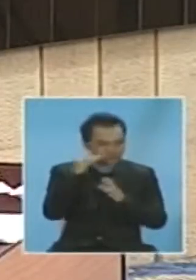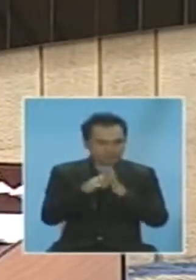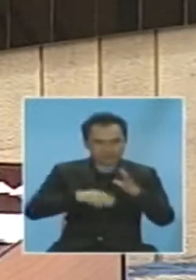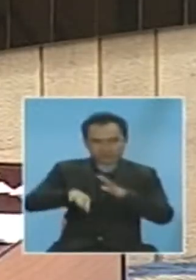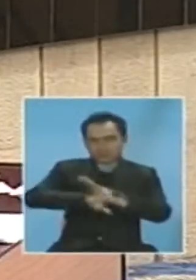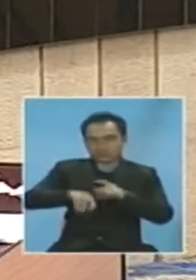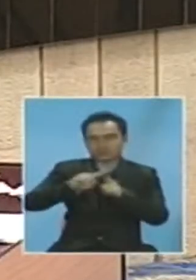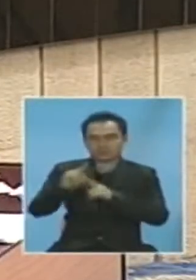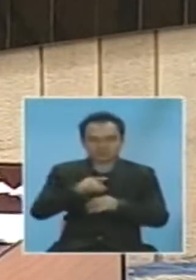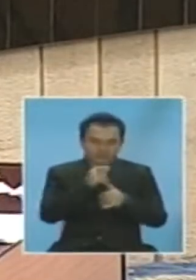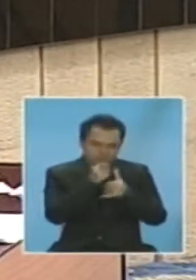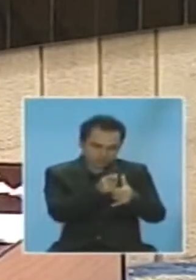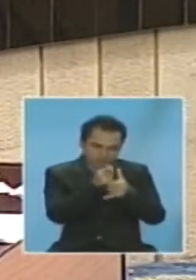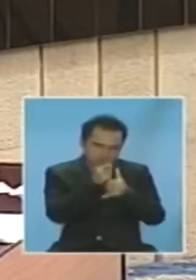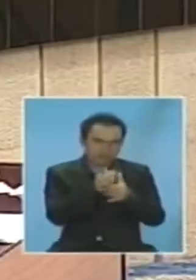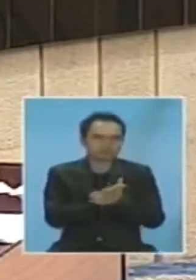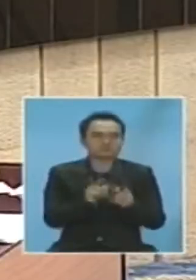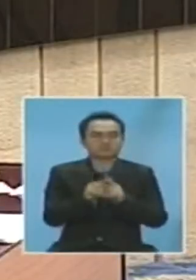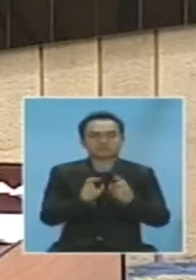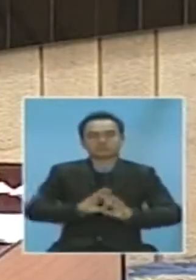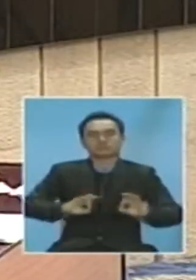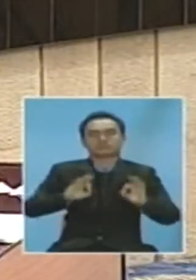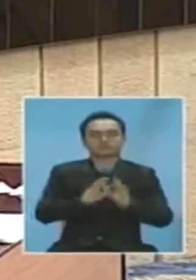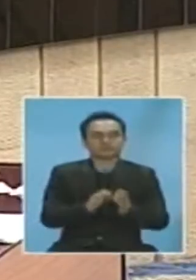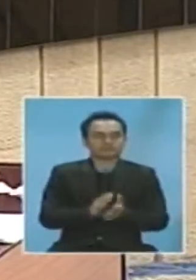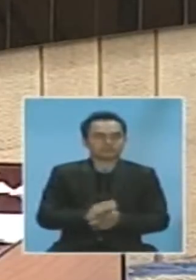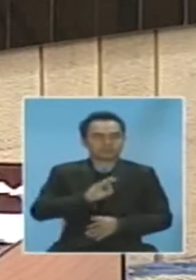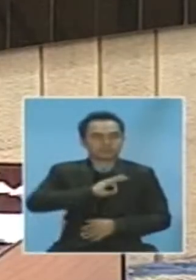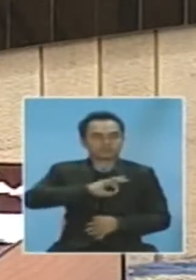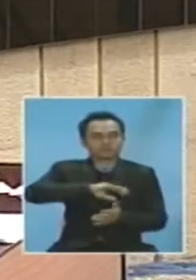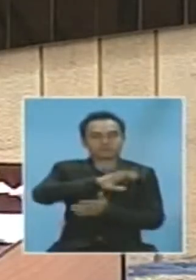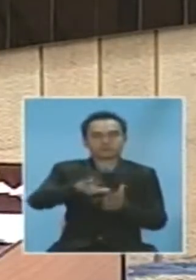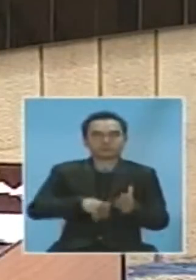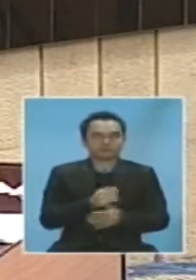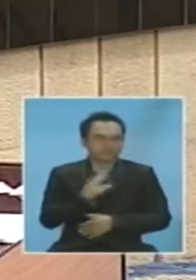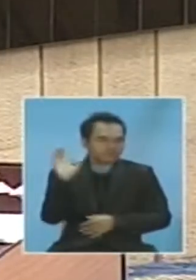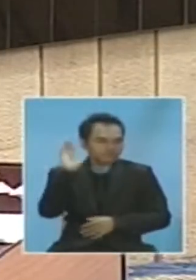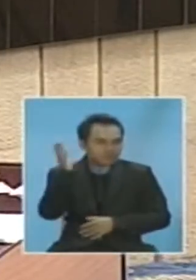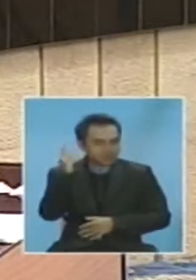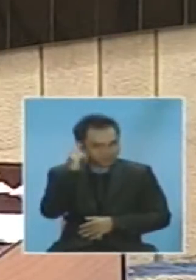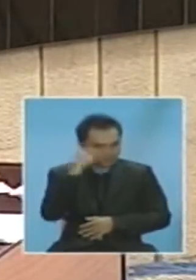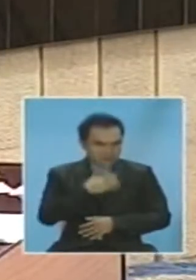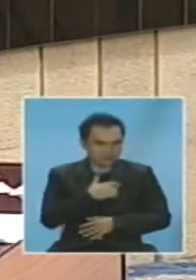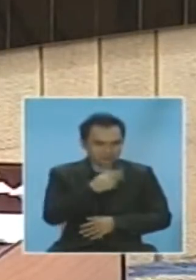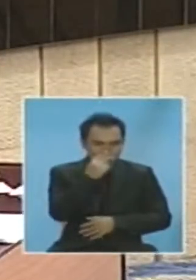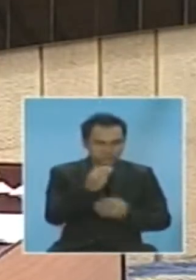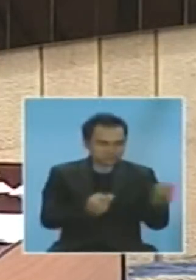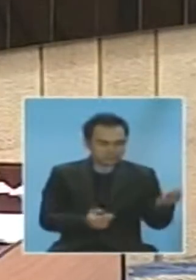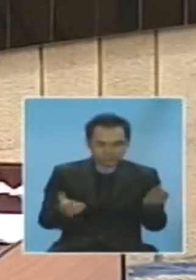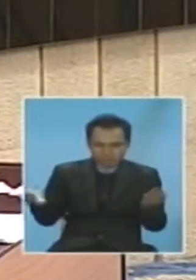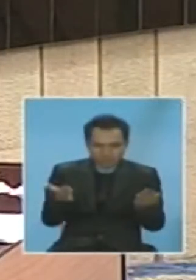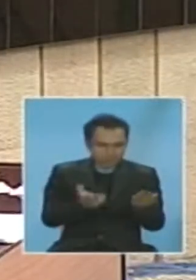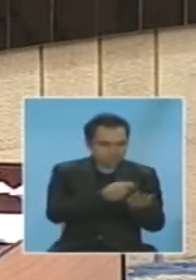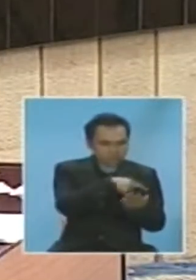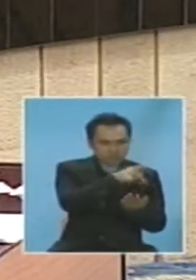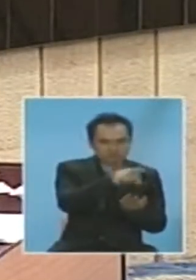ไต่สวนและเมื่อเป็นเช่นนั้นท่านสมาชิกจะเชื่อถือและยึดสำนวนความเห็นของปปช.